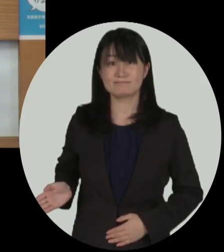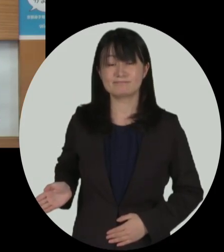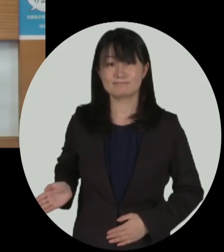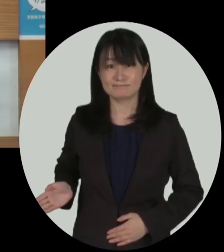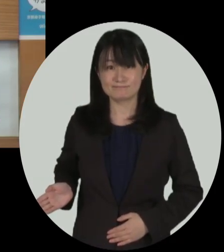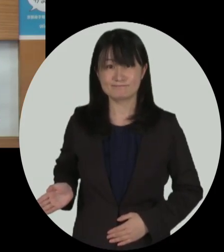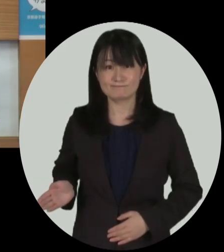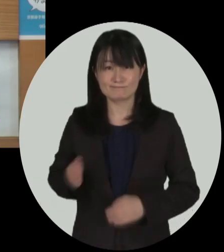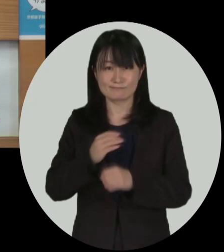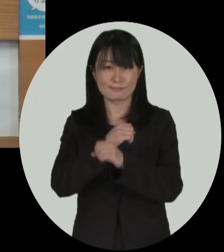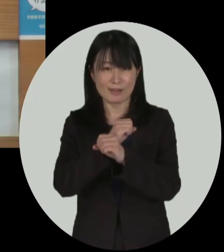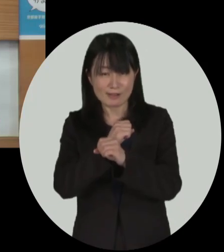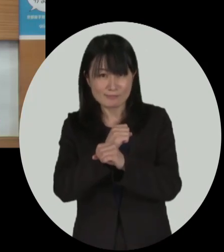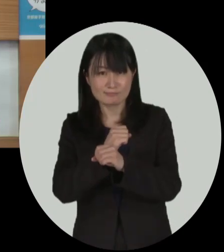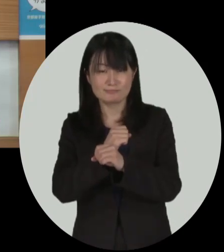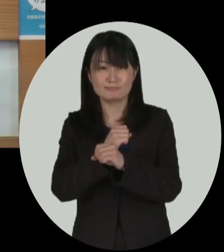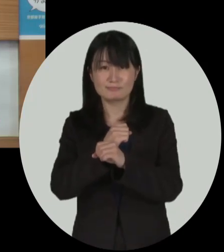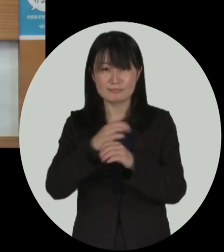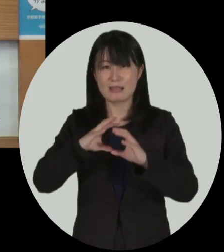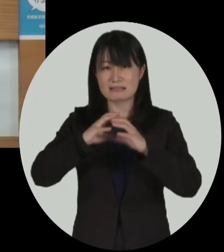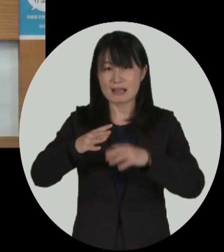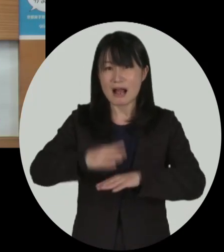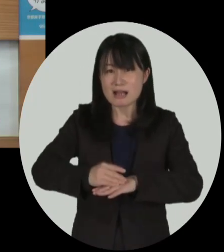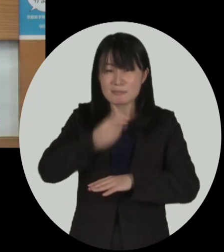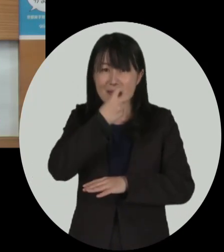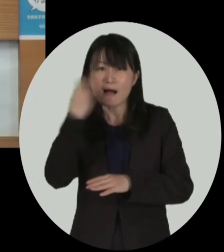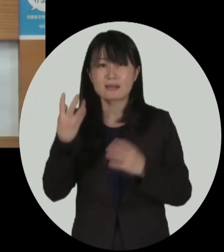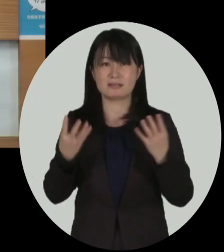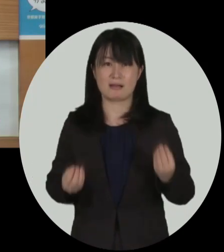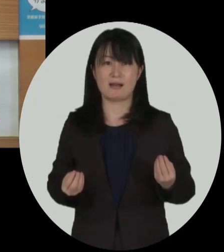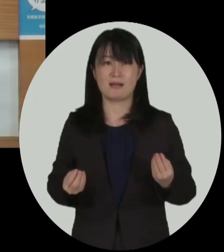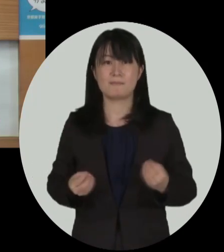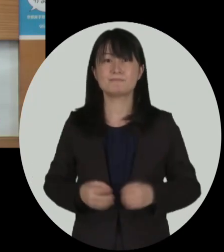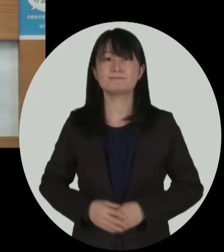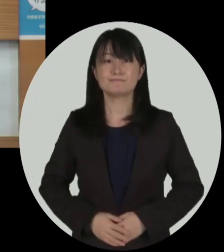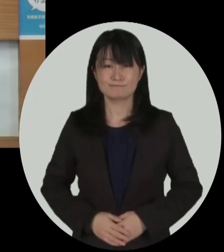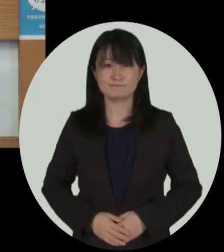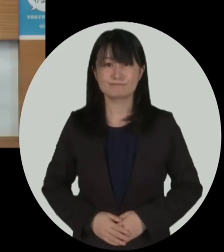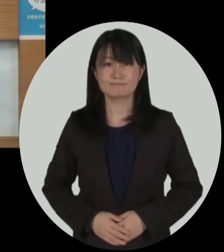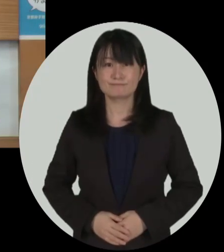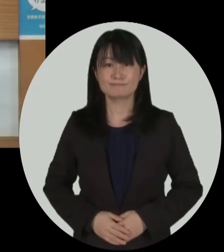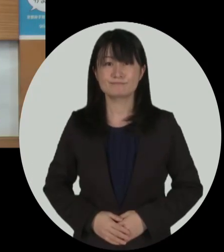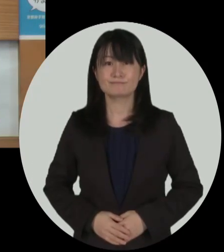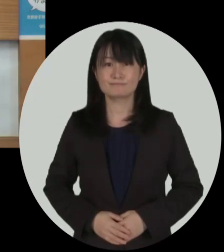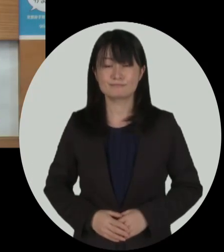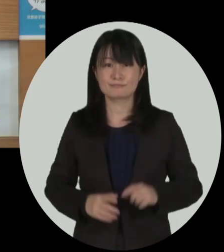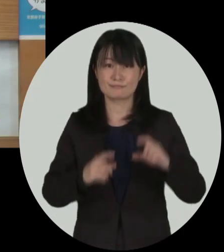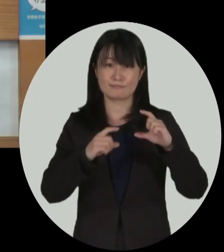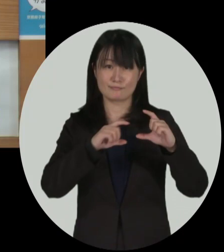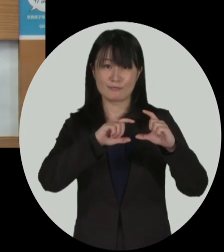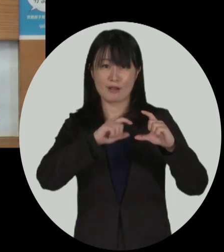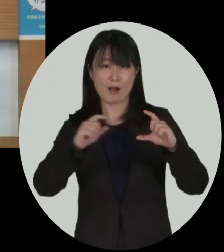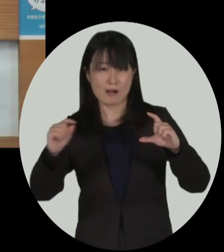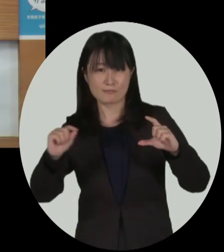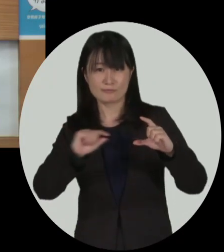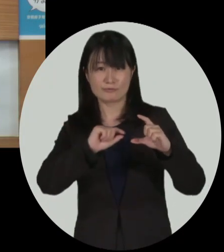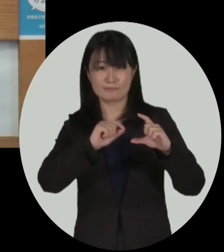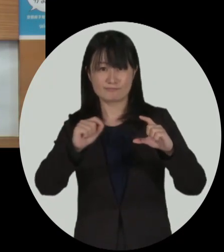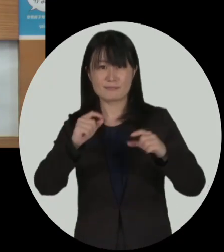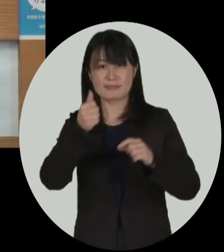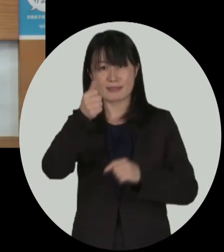HSP47 を世界で初めて発見されますとともに小胞体における変性タンパク質の品質管理機能に関